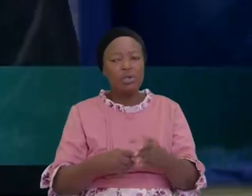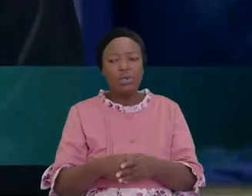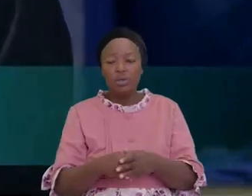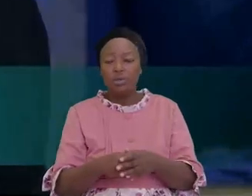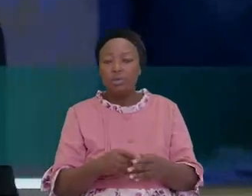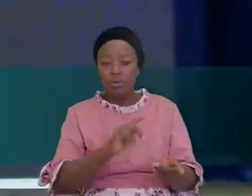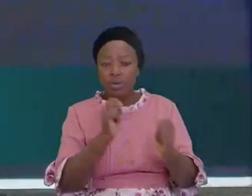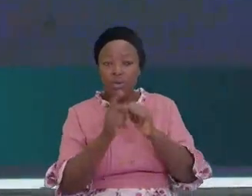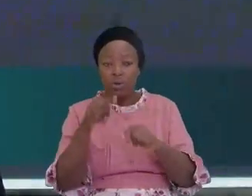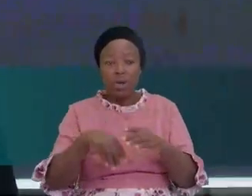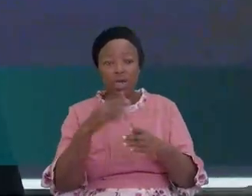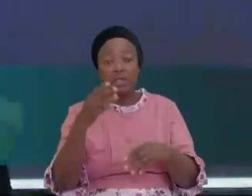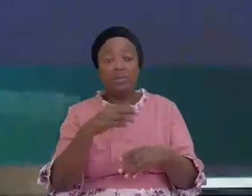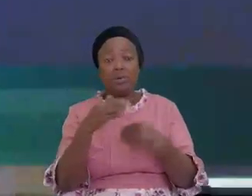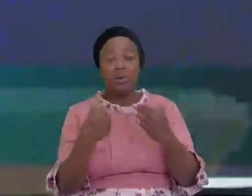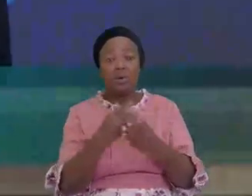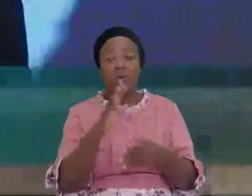pour écouter mes réprimandes.